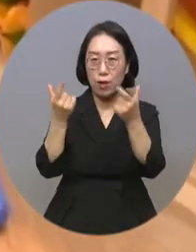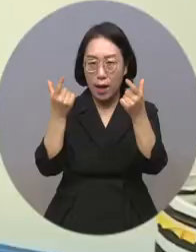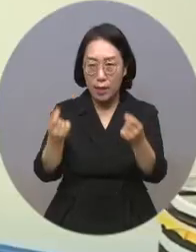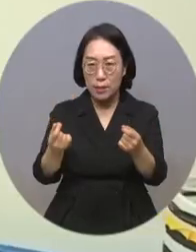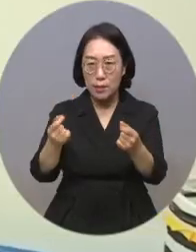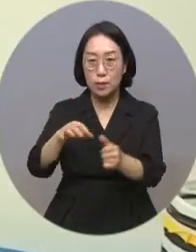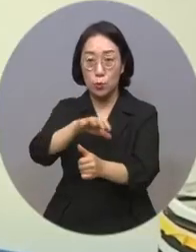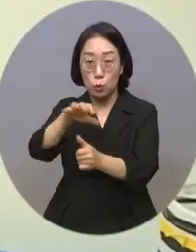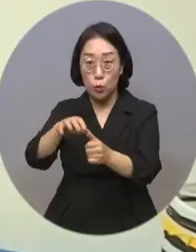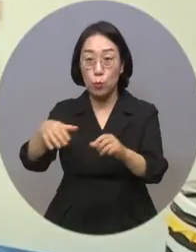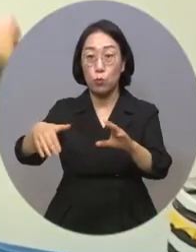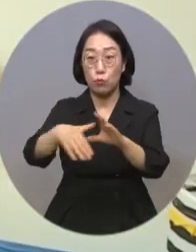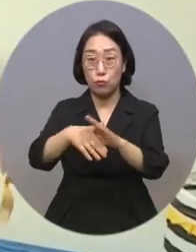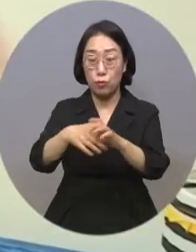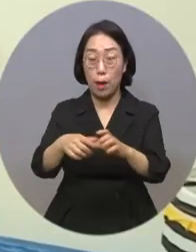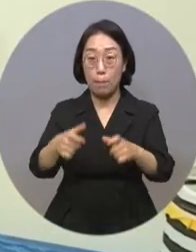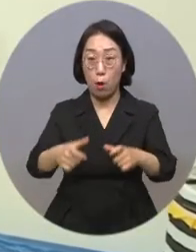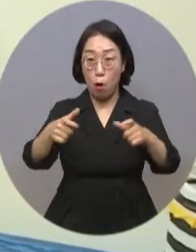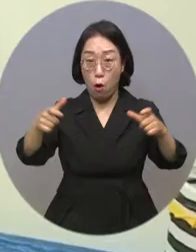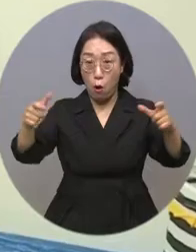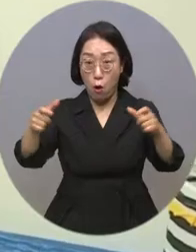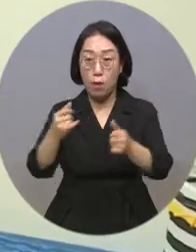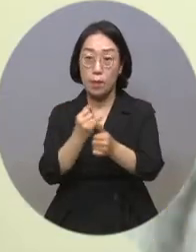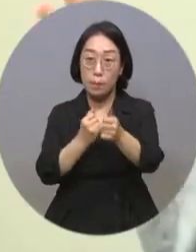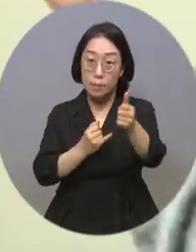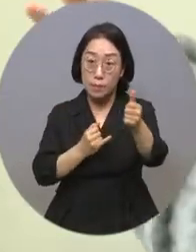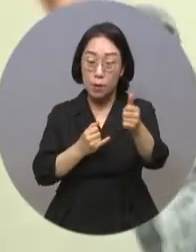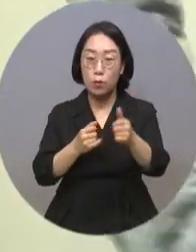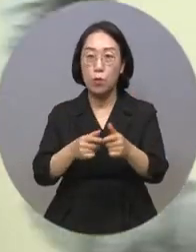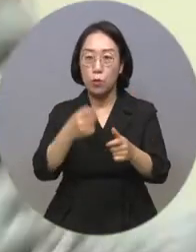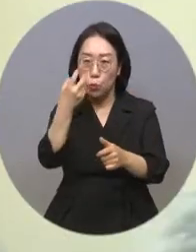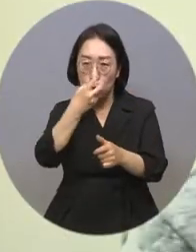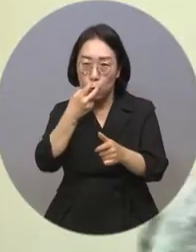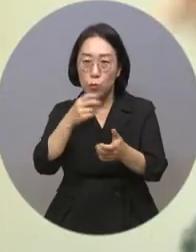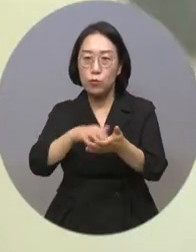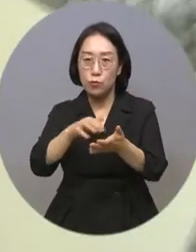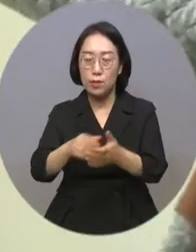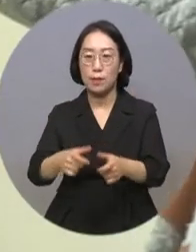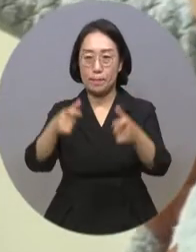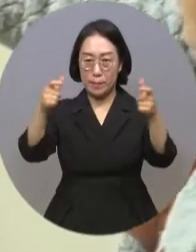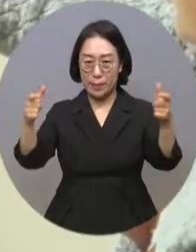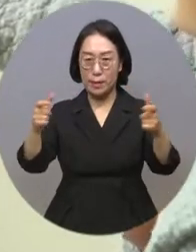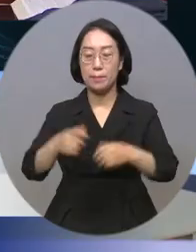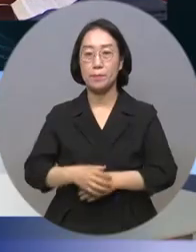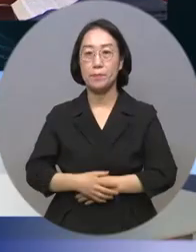확산되면서 남성 육아휴직자가 꾸준히 증가한 것으로 보인다고 설명했습니다.